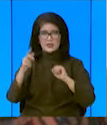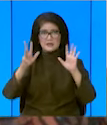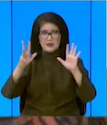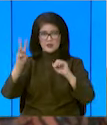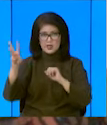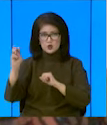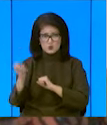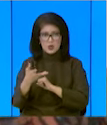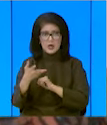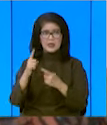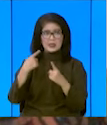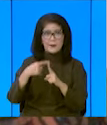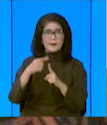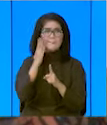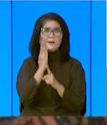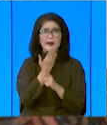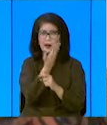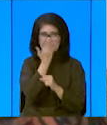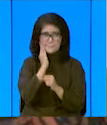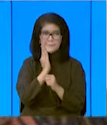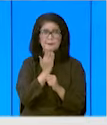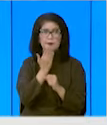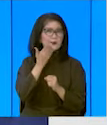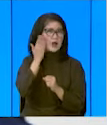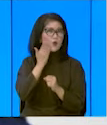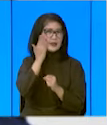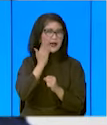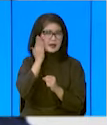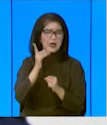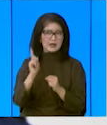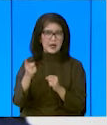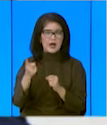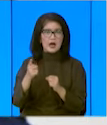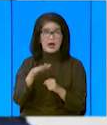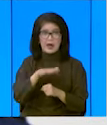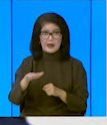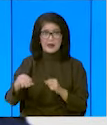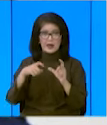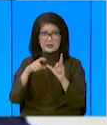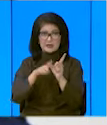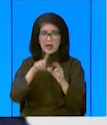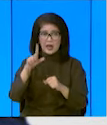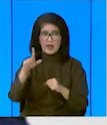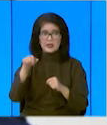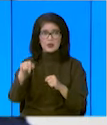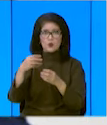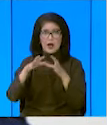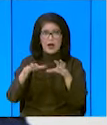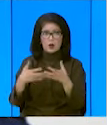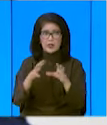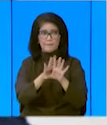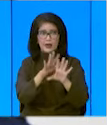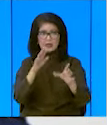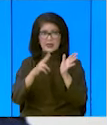diantaranya untuk membeli skincare atau perawatan kulit wajah. Untuk Indira Cundatita, anak SYL, yang juga anggota DPR fraksi Partai